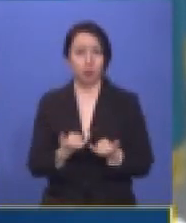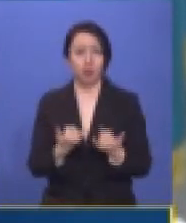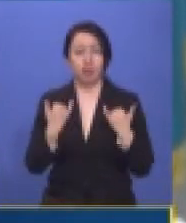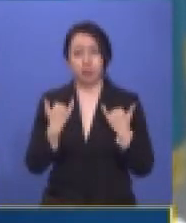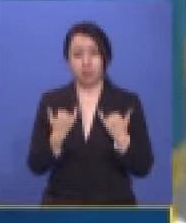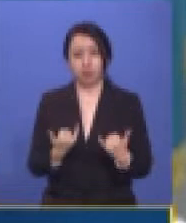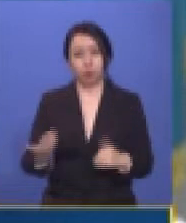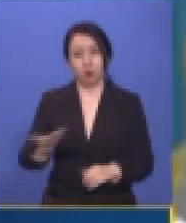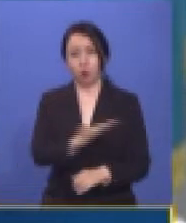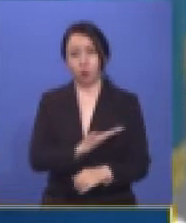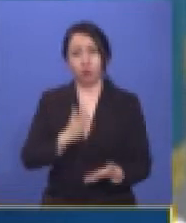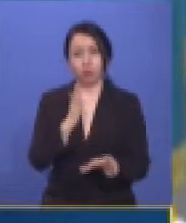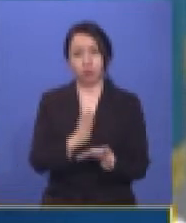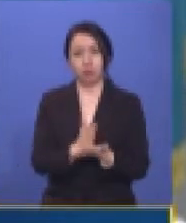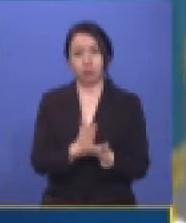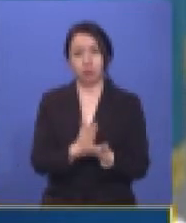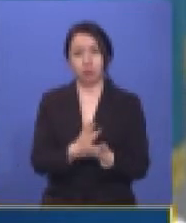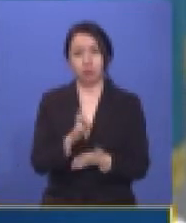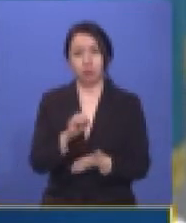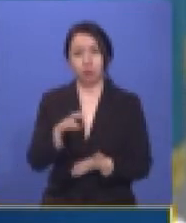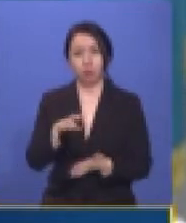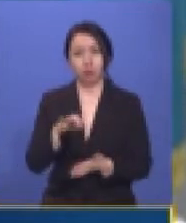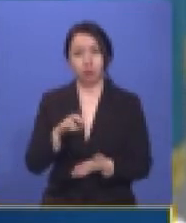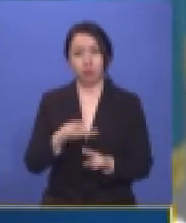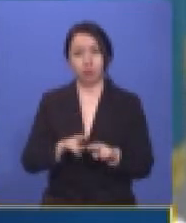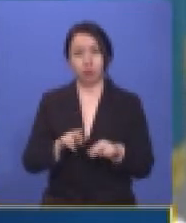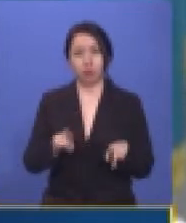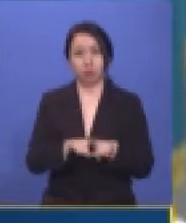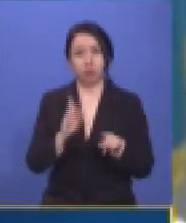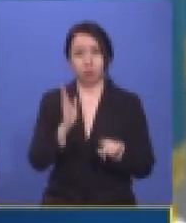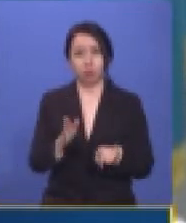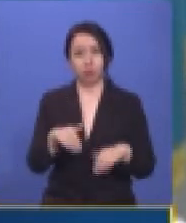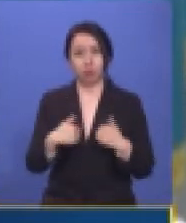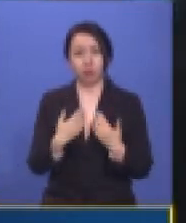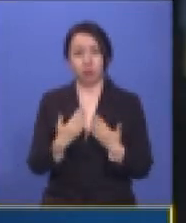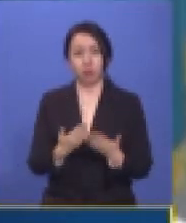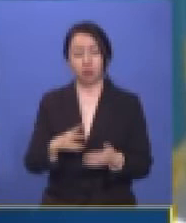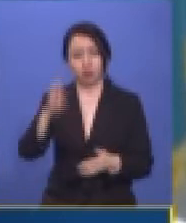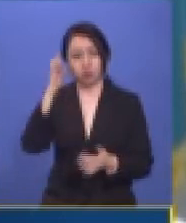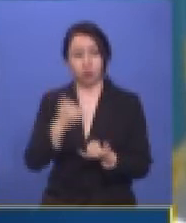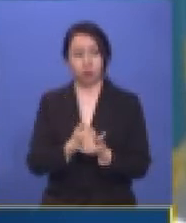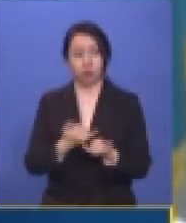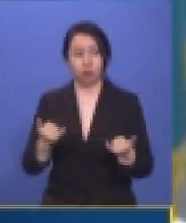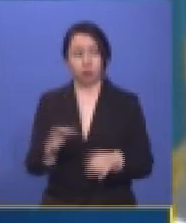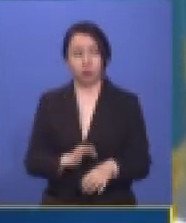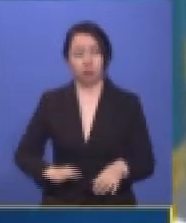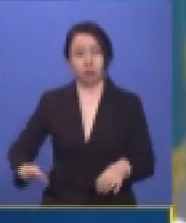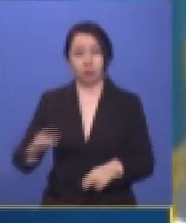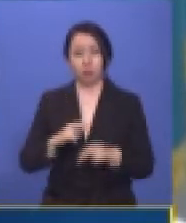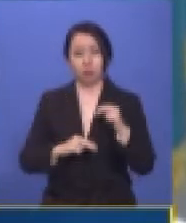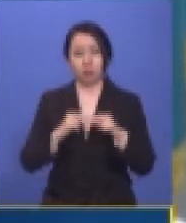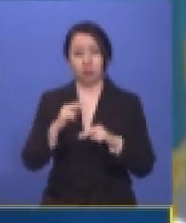у нас создается геопортал, через который также будут оказываться государственные услуги в области